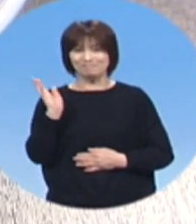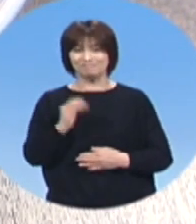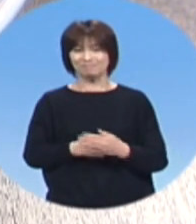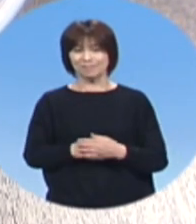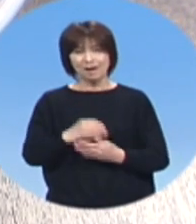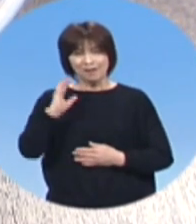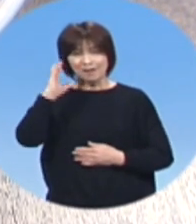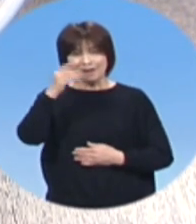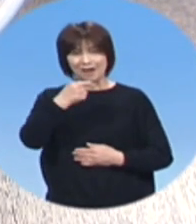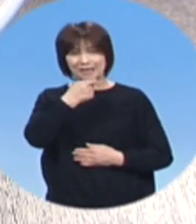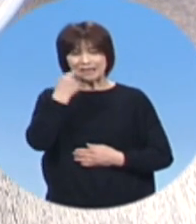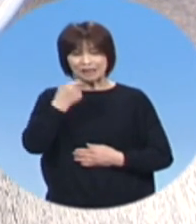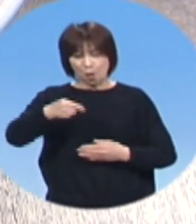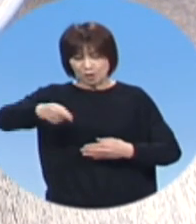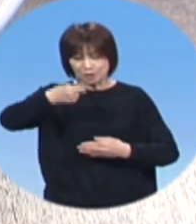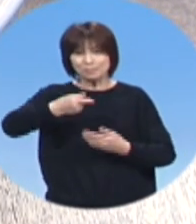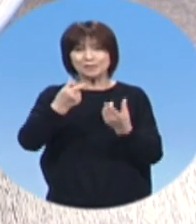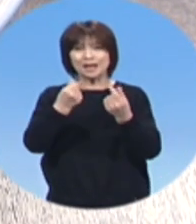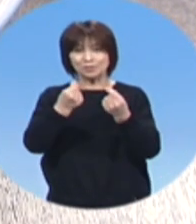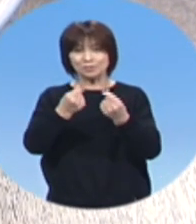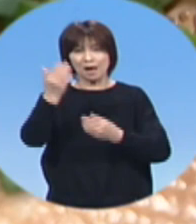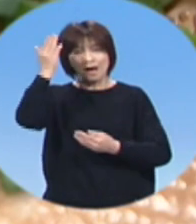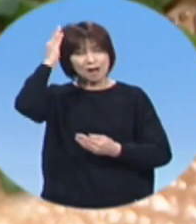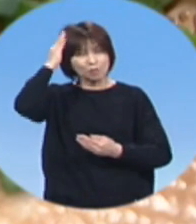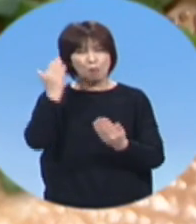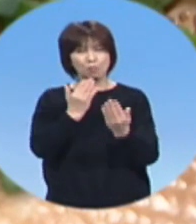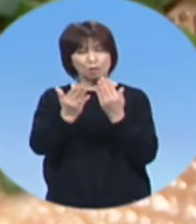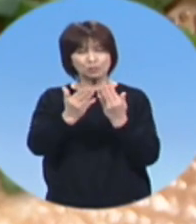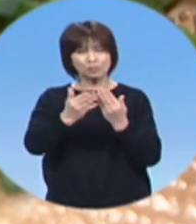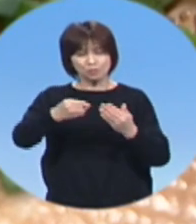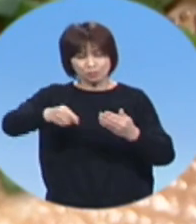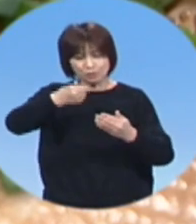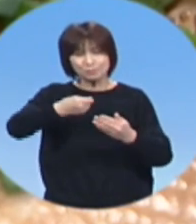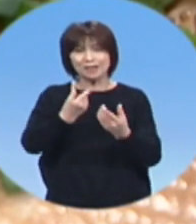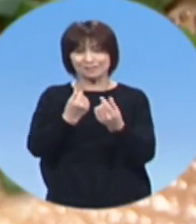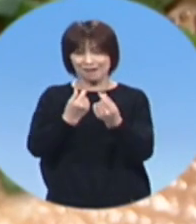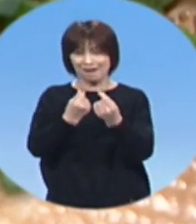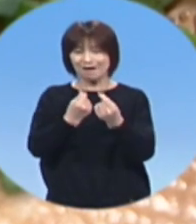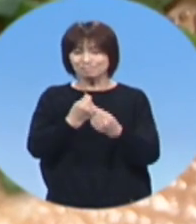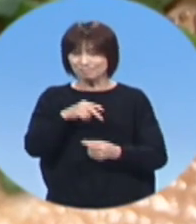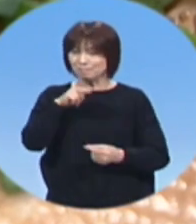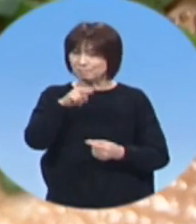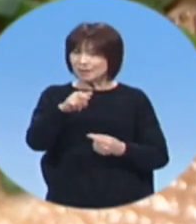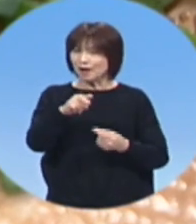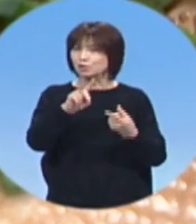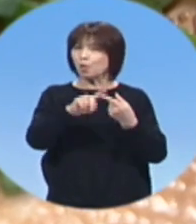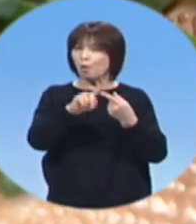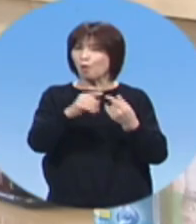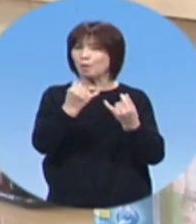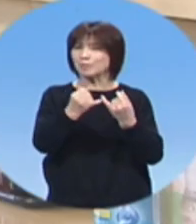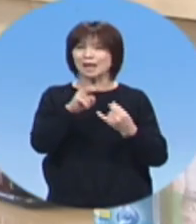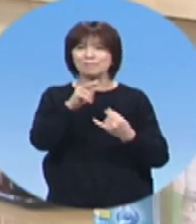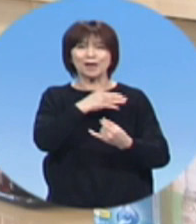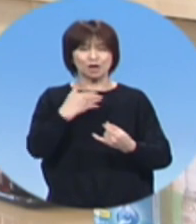かなり白いスープですね。豚骨スープでしょうか。 一見豚骨ラーメンのように見えるん